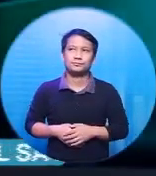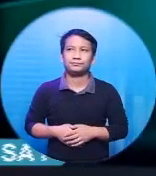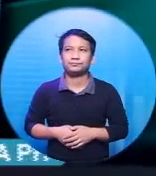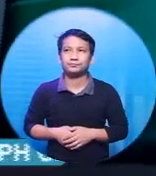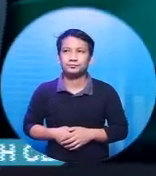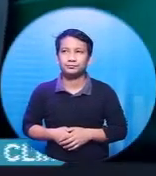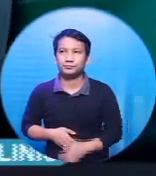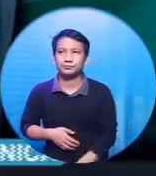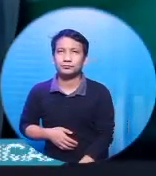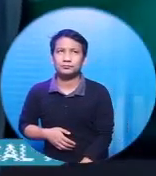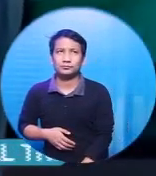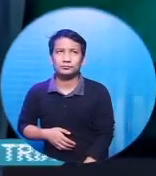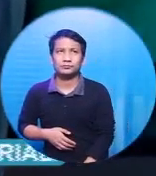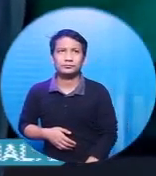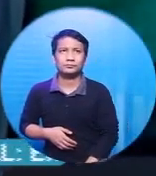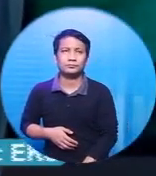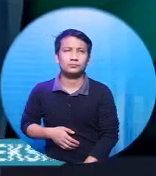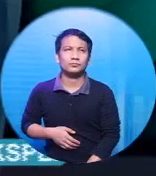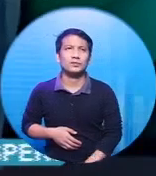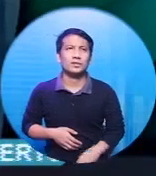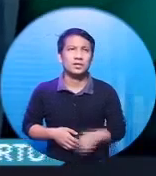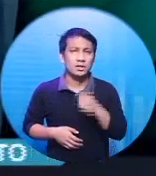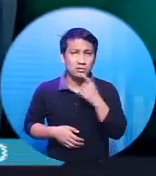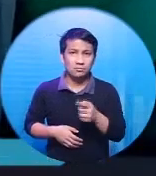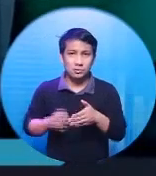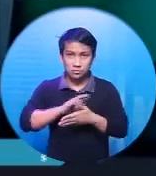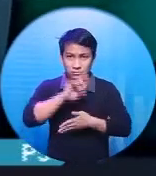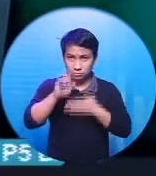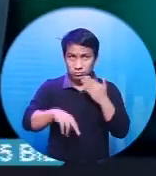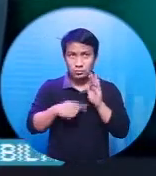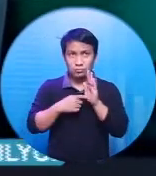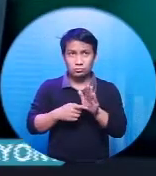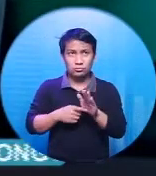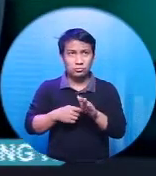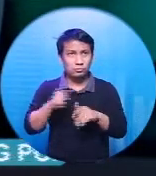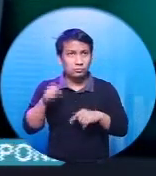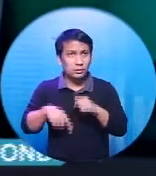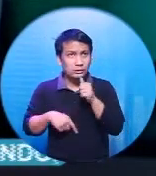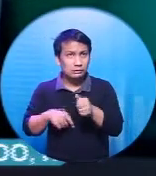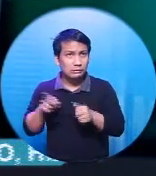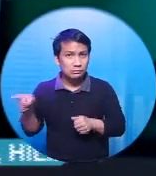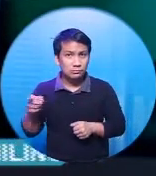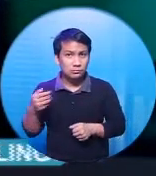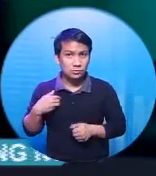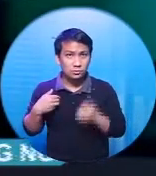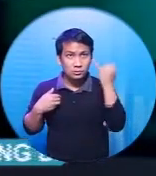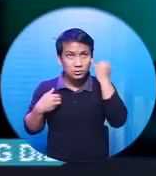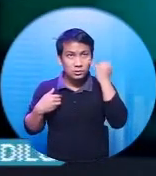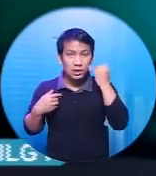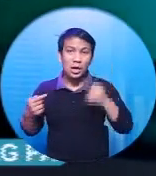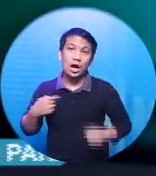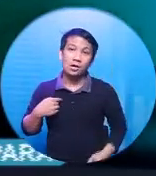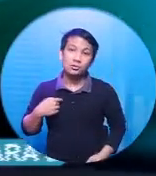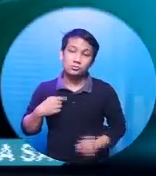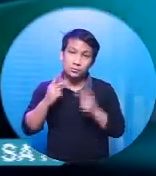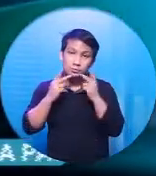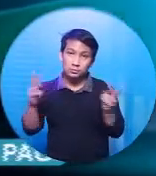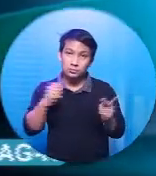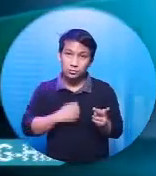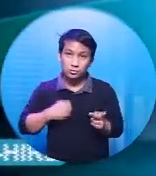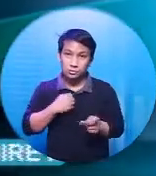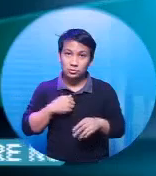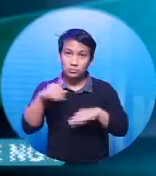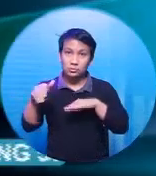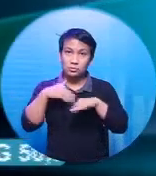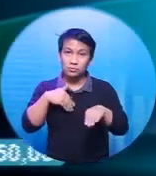Kapag ang naging resulta ng DNA test na hindi naman pala si Jeric talaga ang tatay, ako po ay magpa-public apology for calling